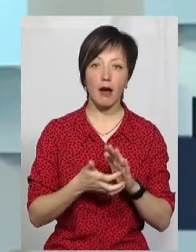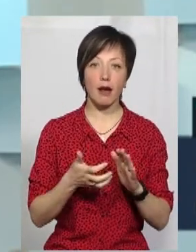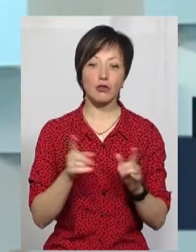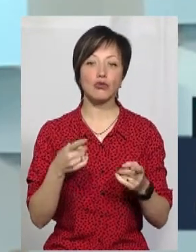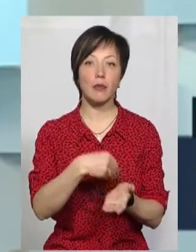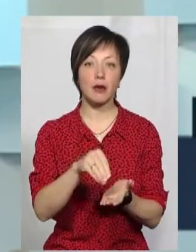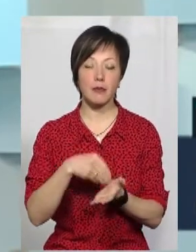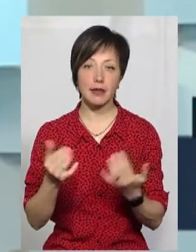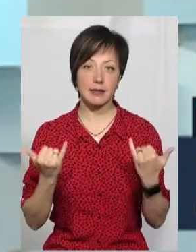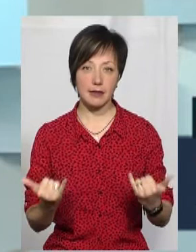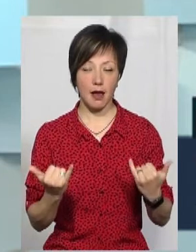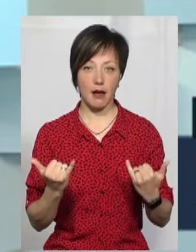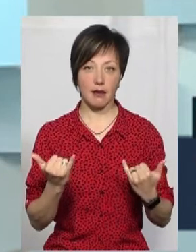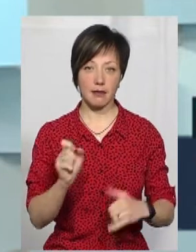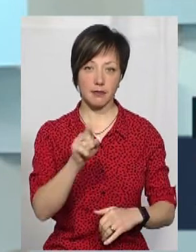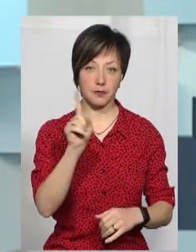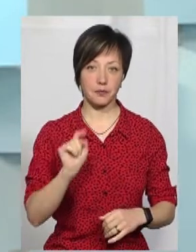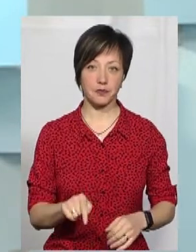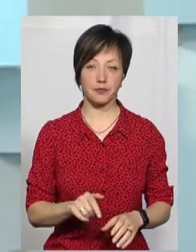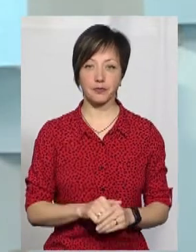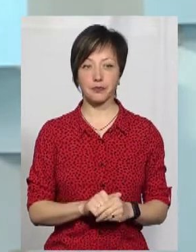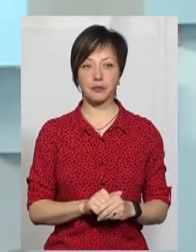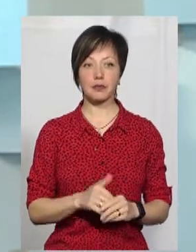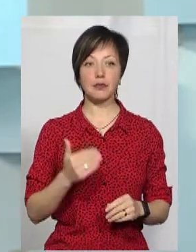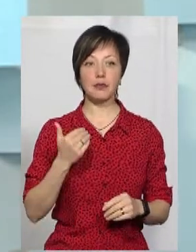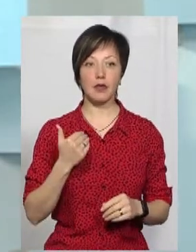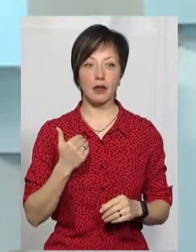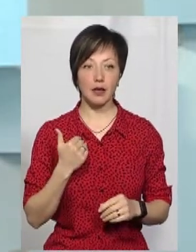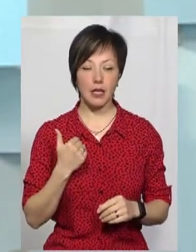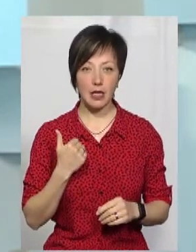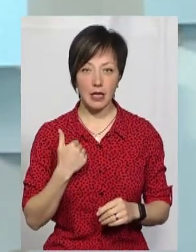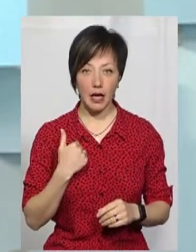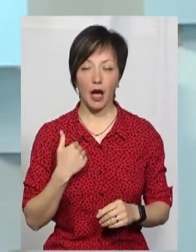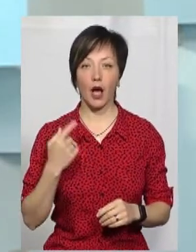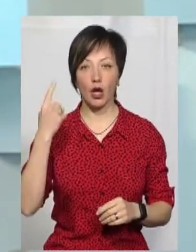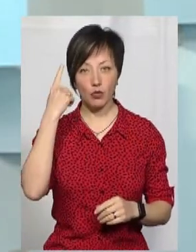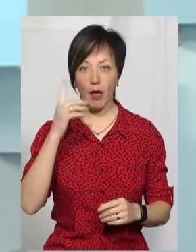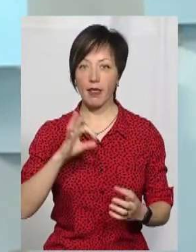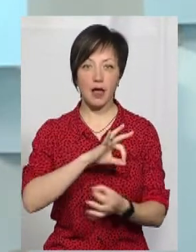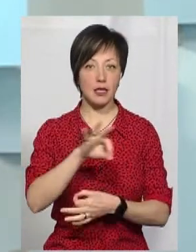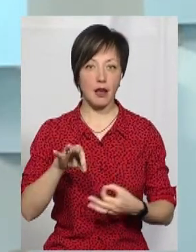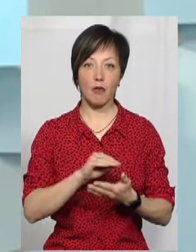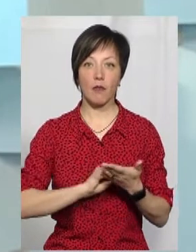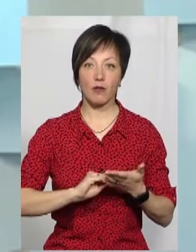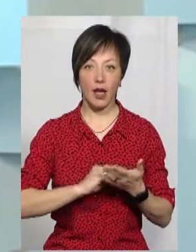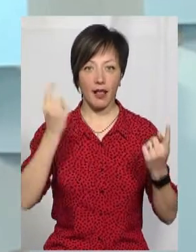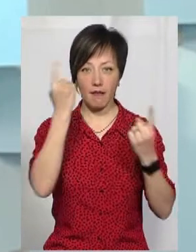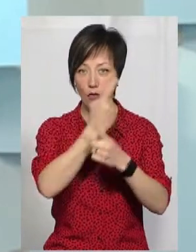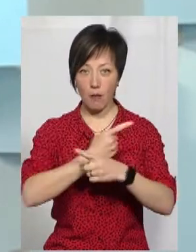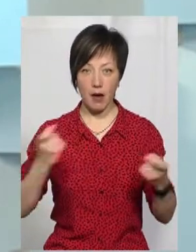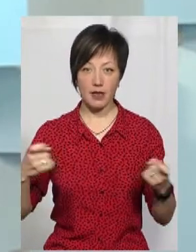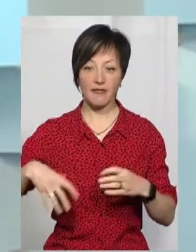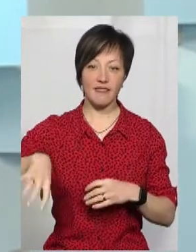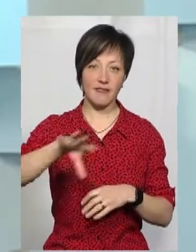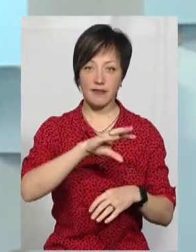ще придбається зараз? Думаю, що буде незайвим ще раз повторити, тому що ми бачимо, що інформація все ж таки не доходить до